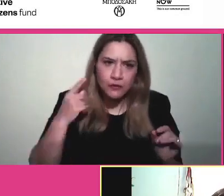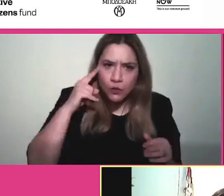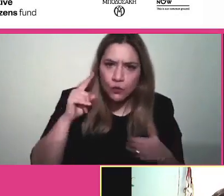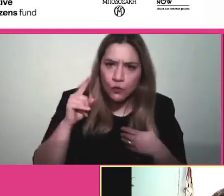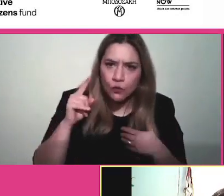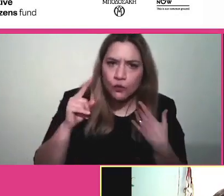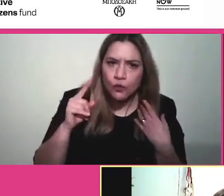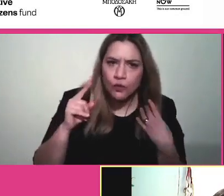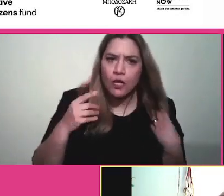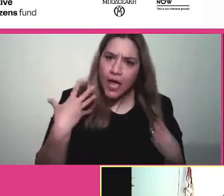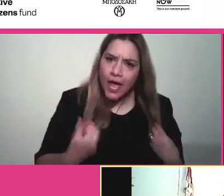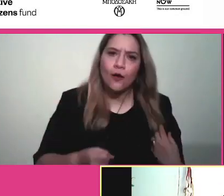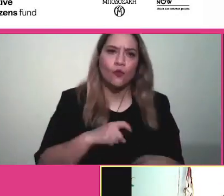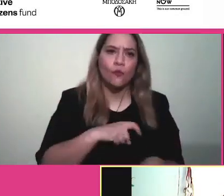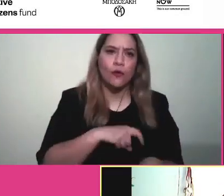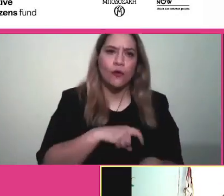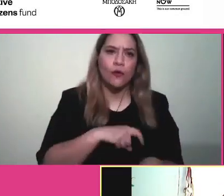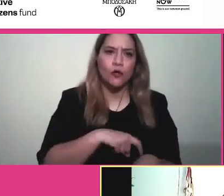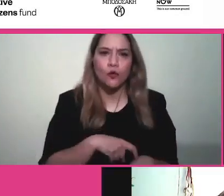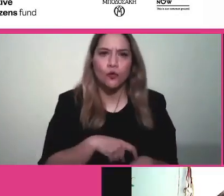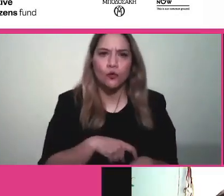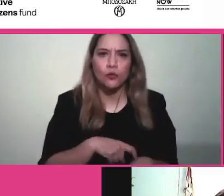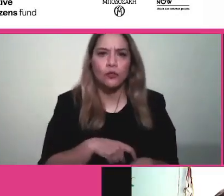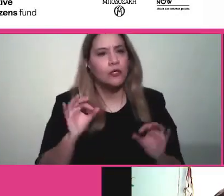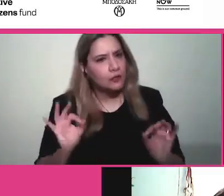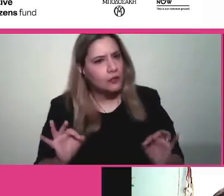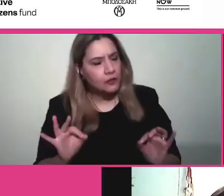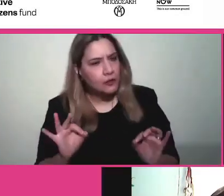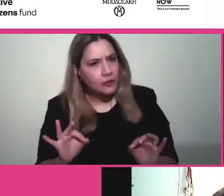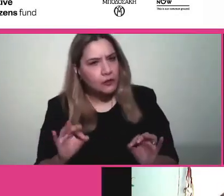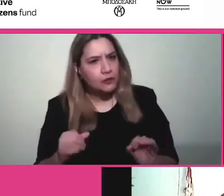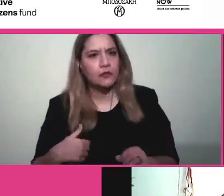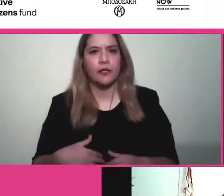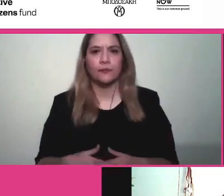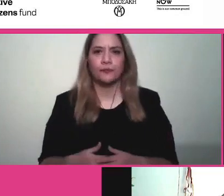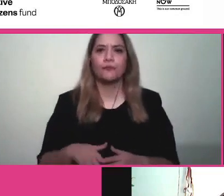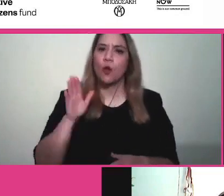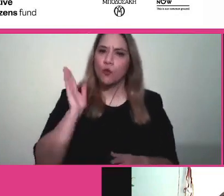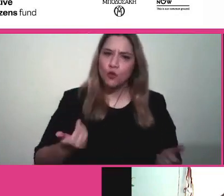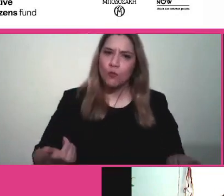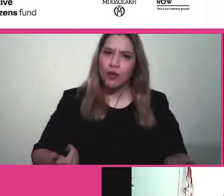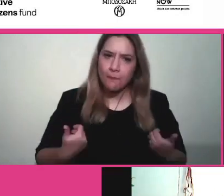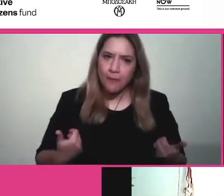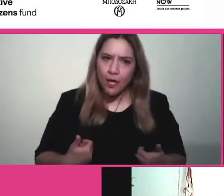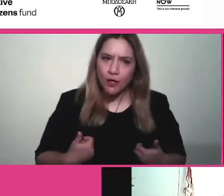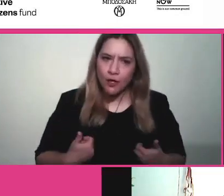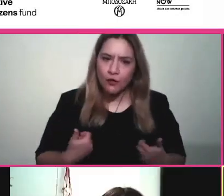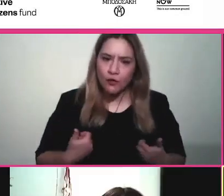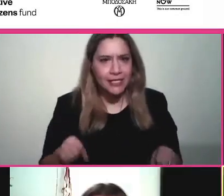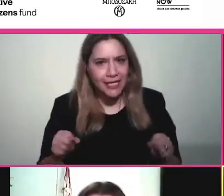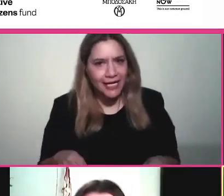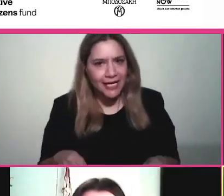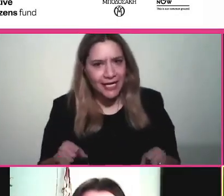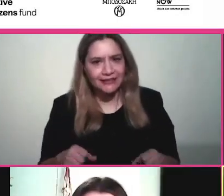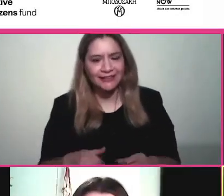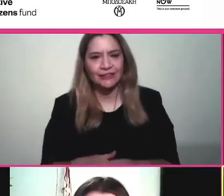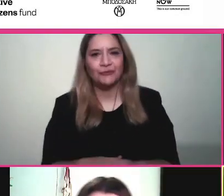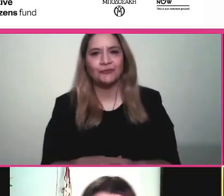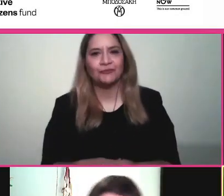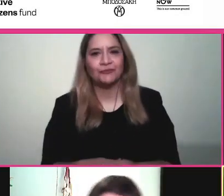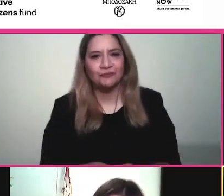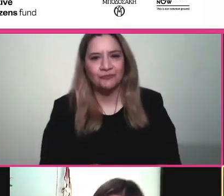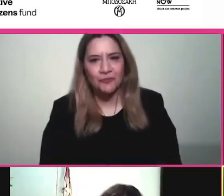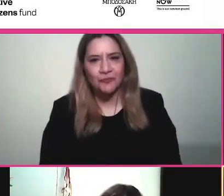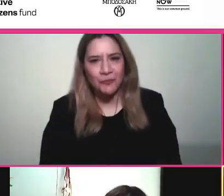Μιας και έχουμε λίγο χρόνο. Ναι, φυσικά, θα μπορούσαμε να παίξουμε. Εγώ εσάς είχα πιο πολύ έτσι υπόψη